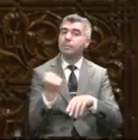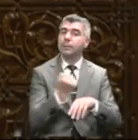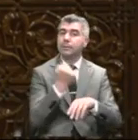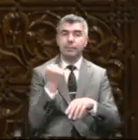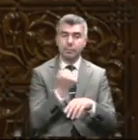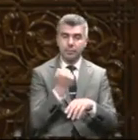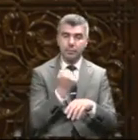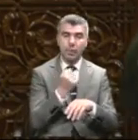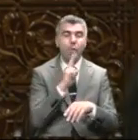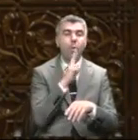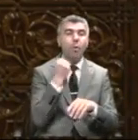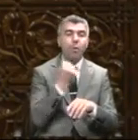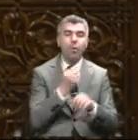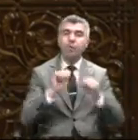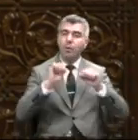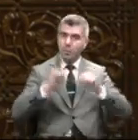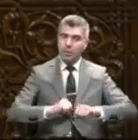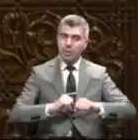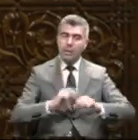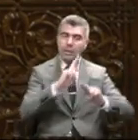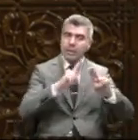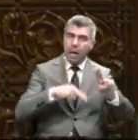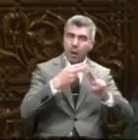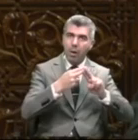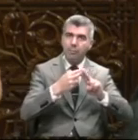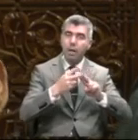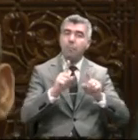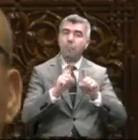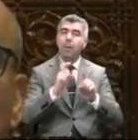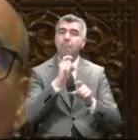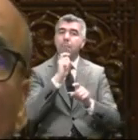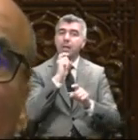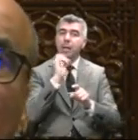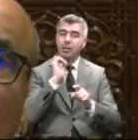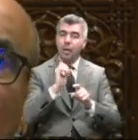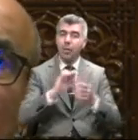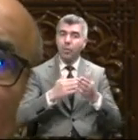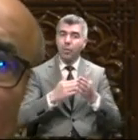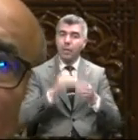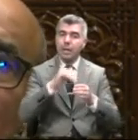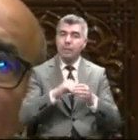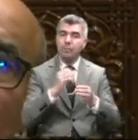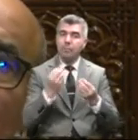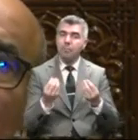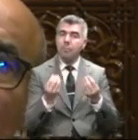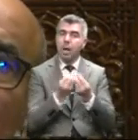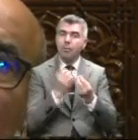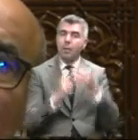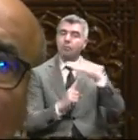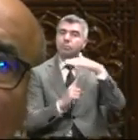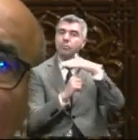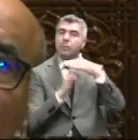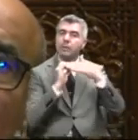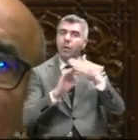الحكومه تفاعلت مرحبا الى بقات هذه العمليه راه حنا من موقع الاغلبيه غنبقاو ناخدو نقط نظام